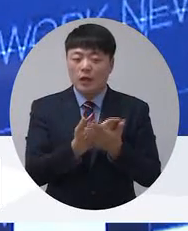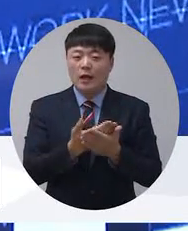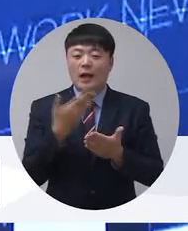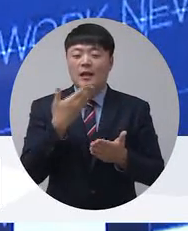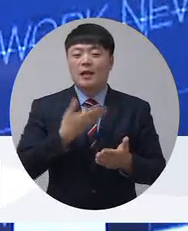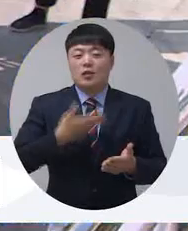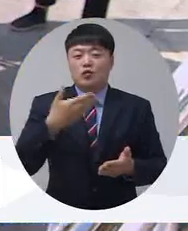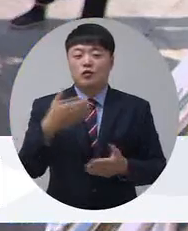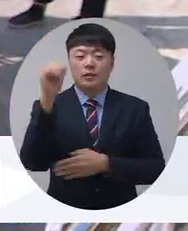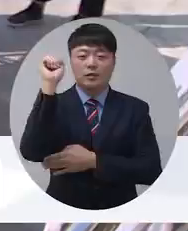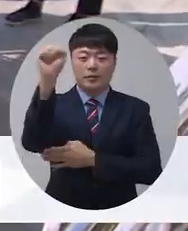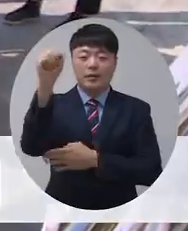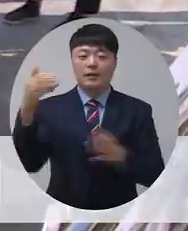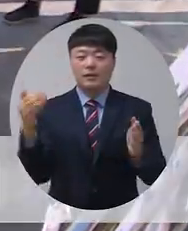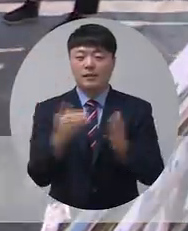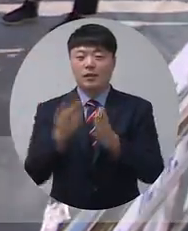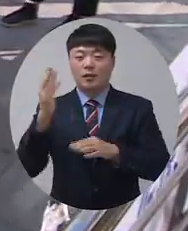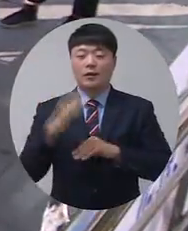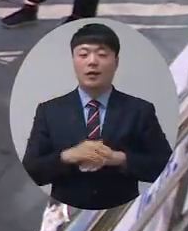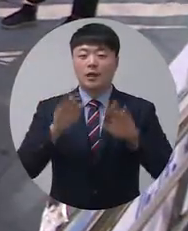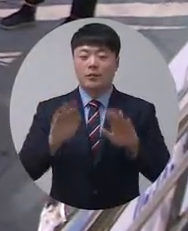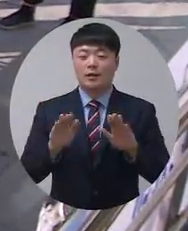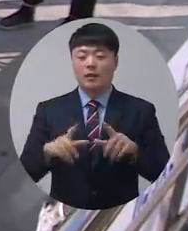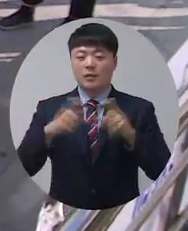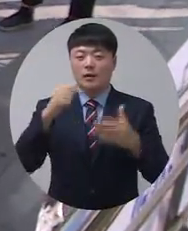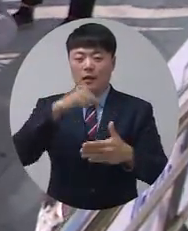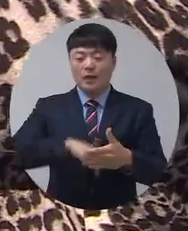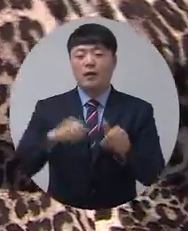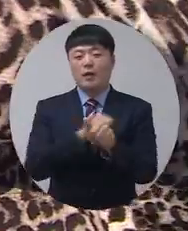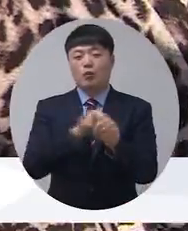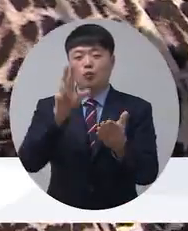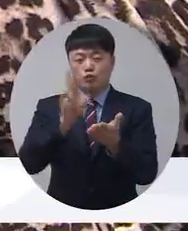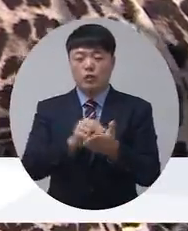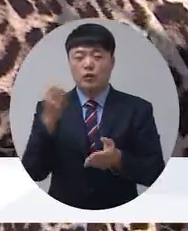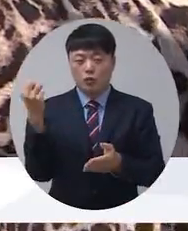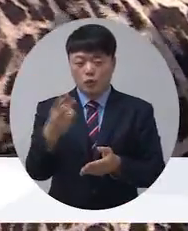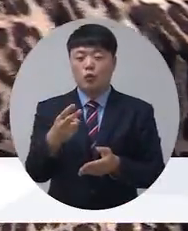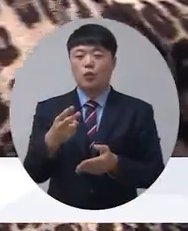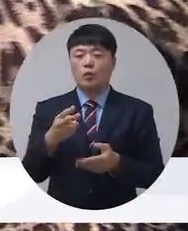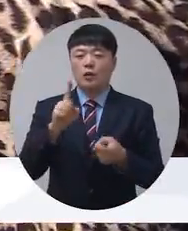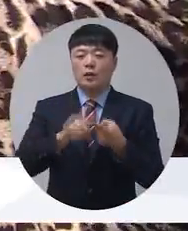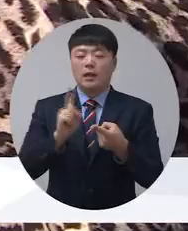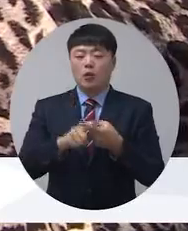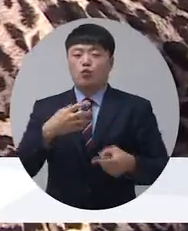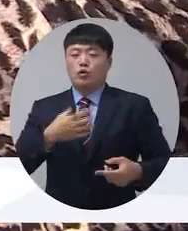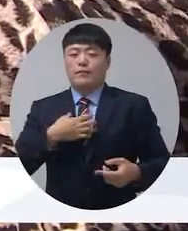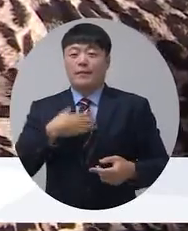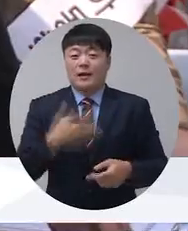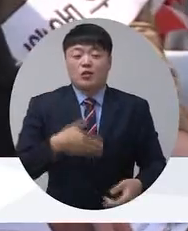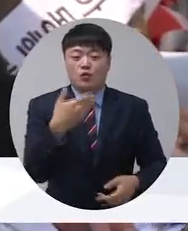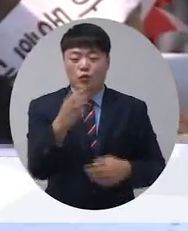펼쳐졌습니다. 이번 캠페인은 지역 주민에게 아동학대 문제와 생명 경시 풍조에 대한 경각심을